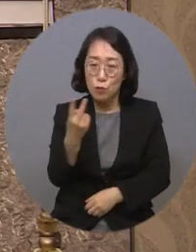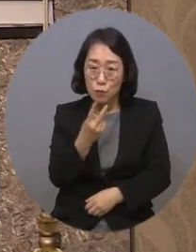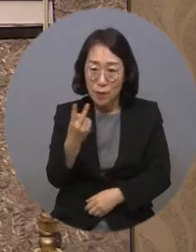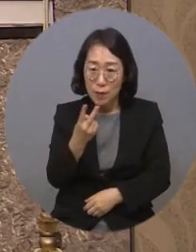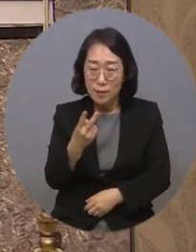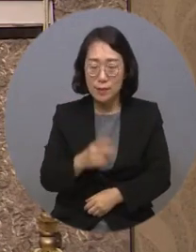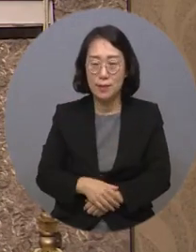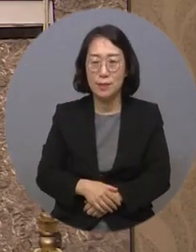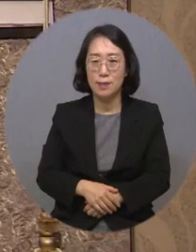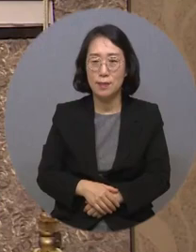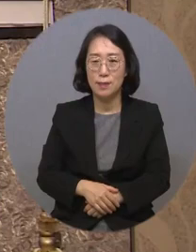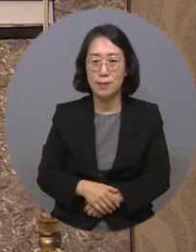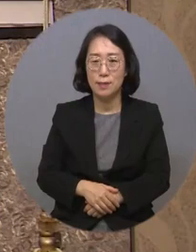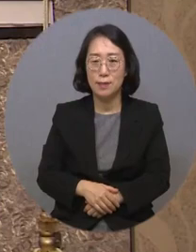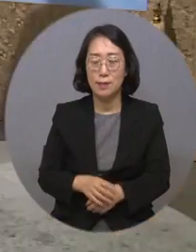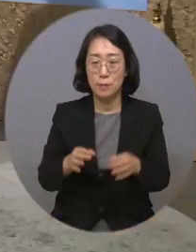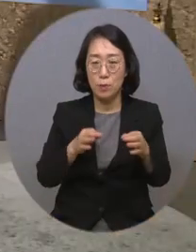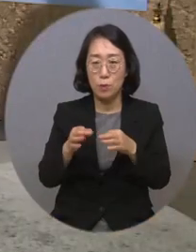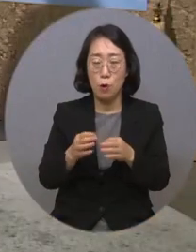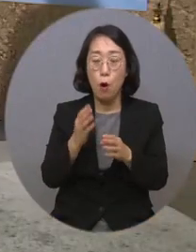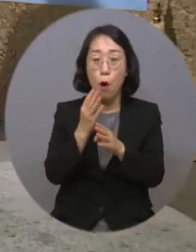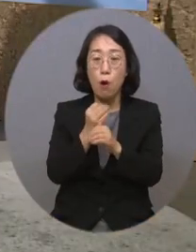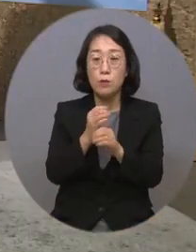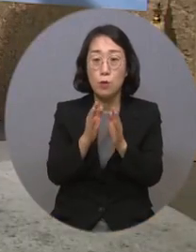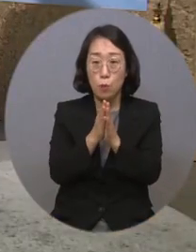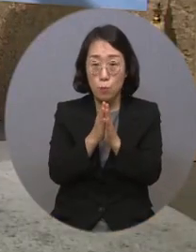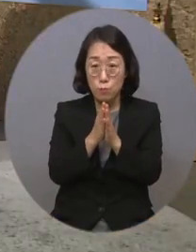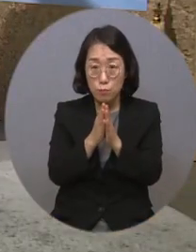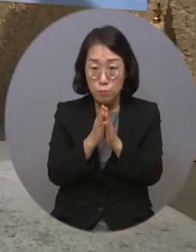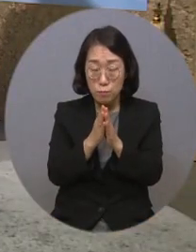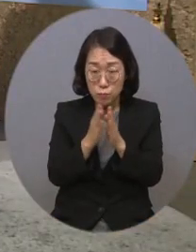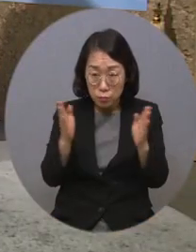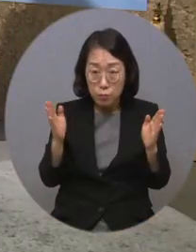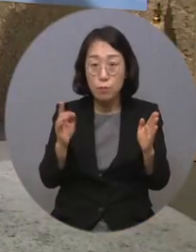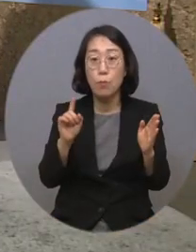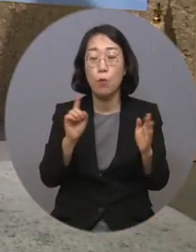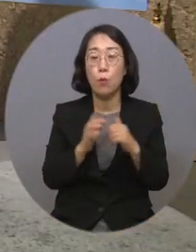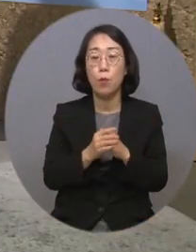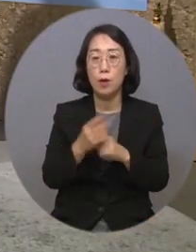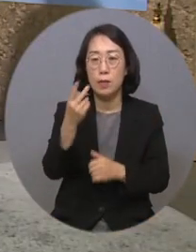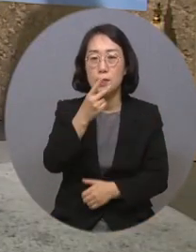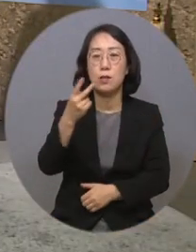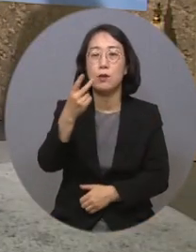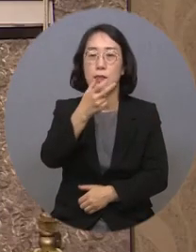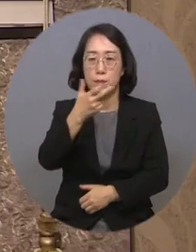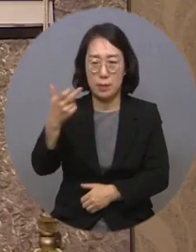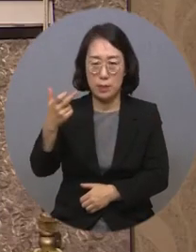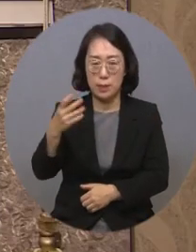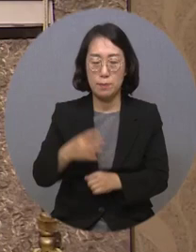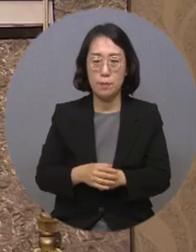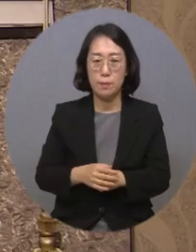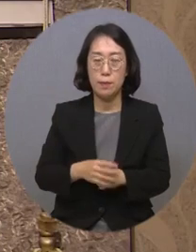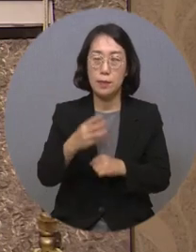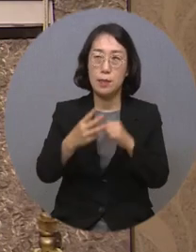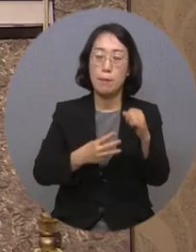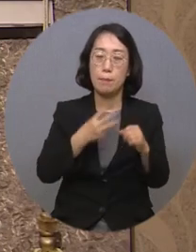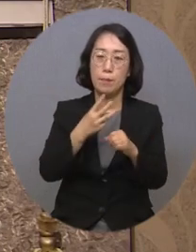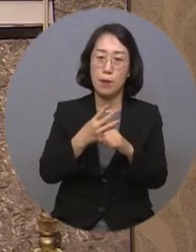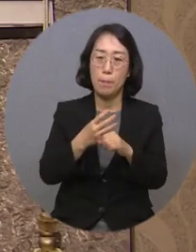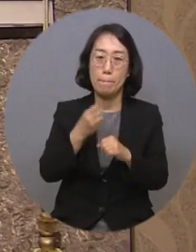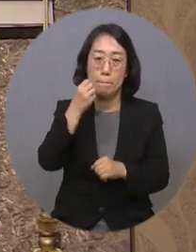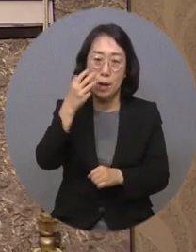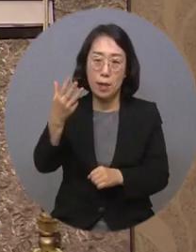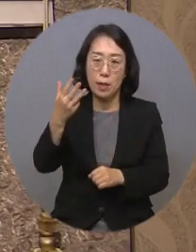이렇게 자리를 잡고 언제 오픈하셨어요? 2017년도에 시작을 했죠. 지금 3년 8개월